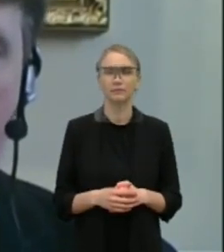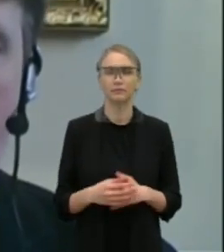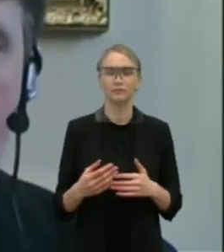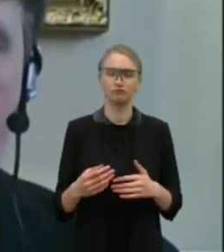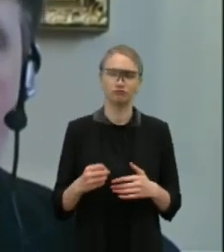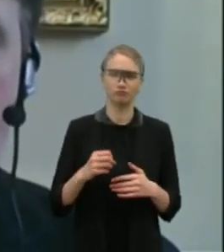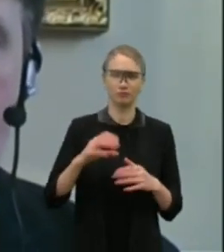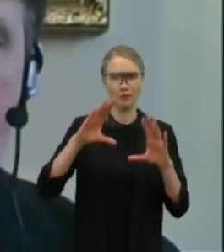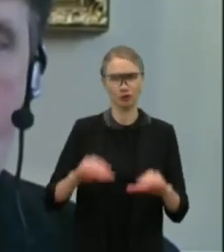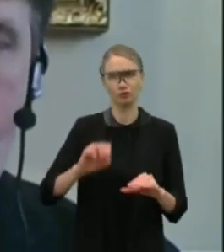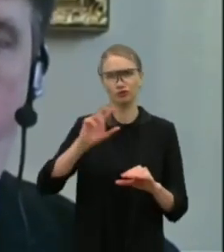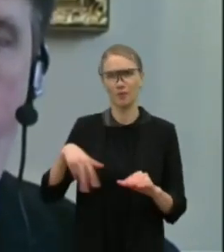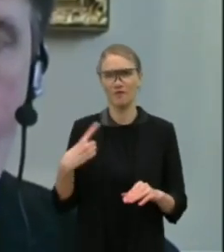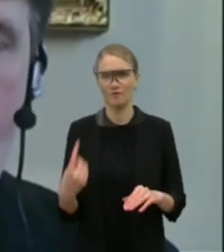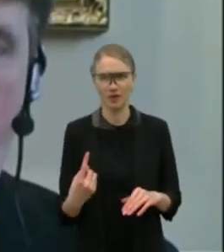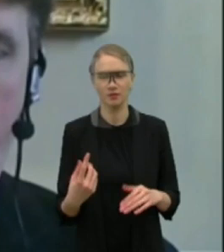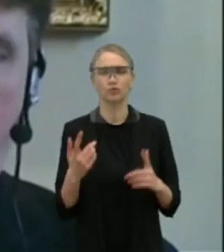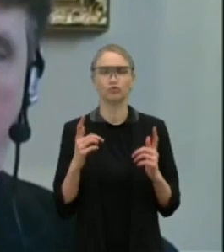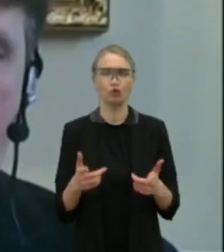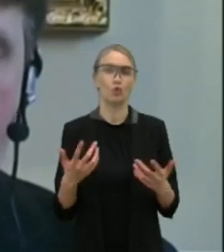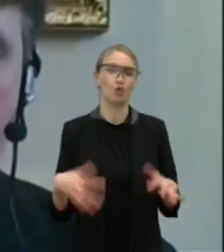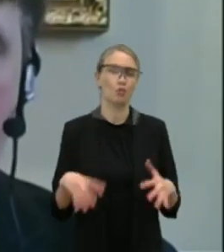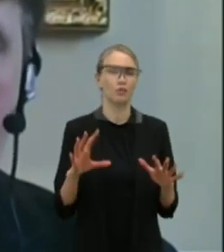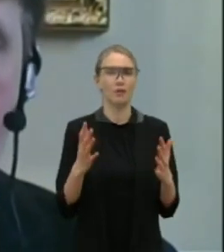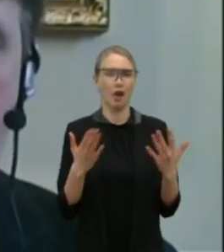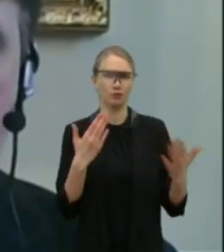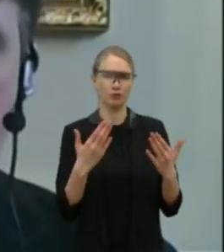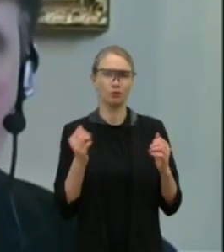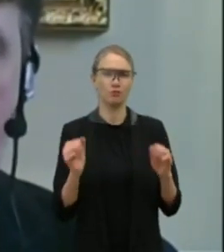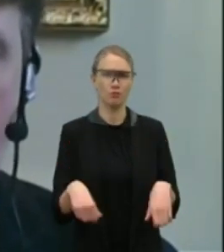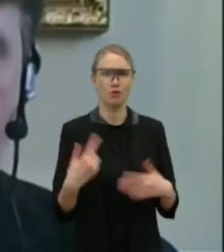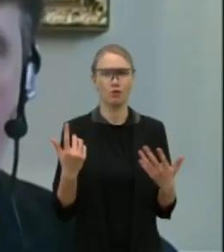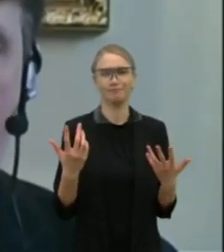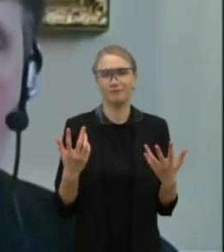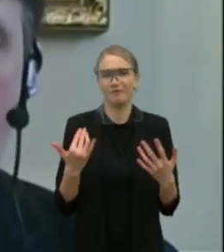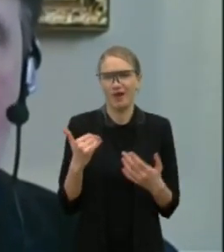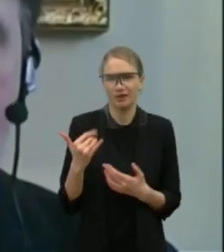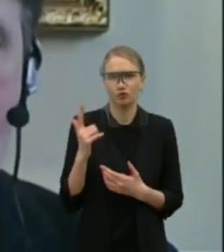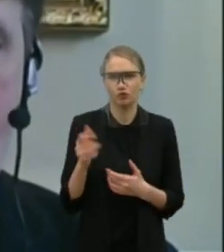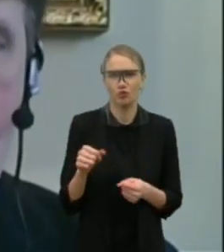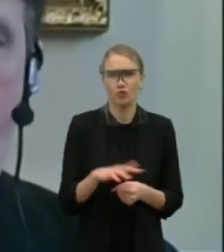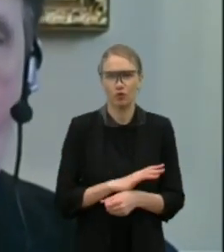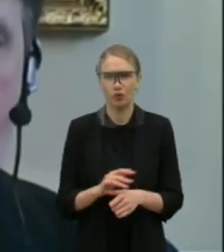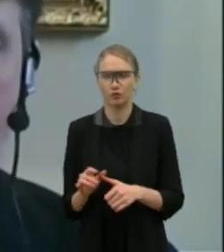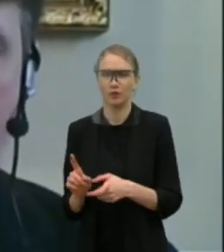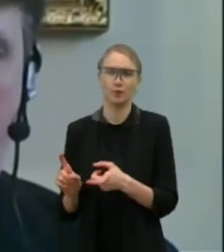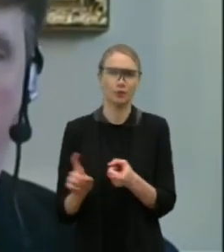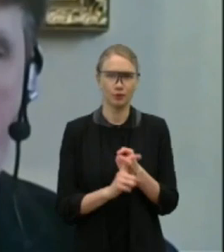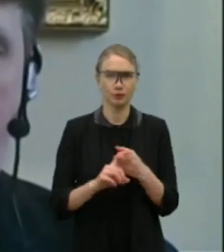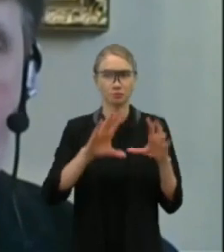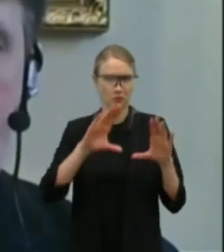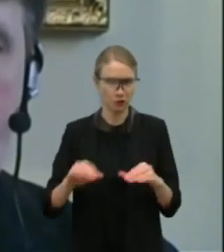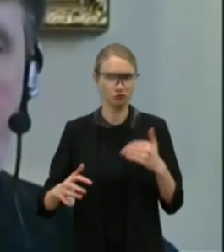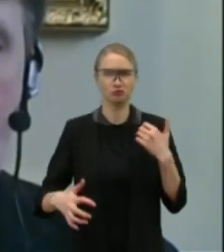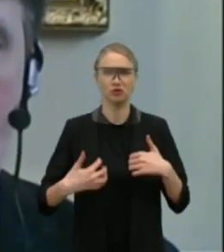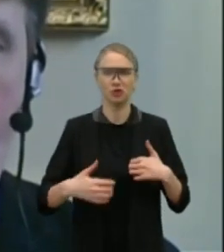vieneto. Tas lygtai irgi siunčia signalą, kad viruso plitimo greitis jis yra apmažėjęs